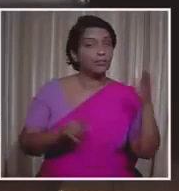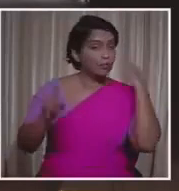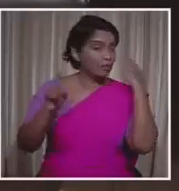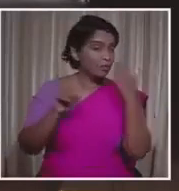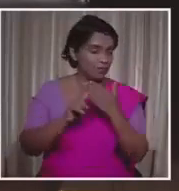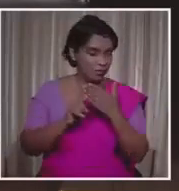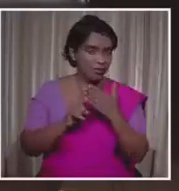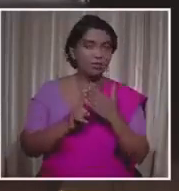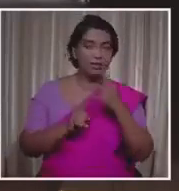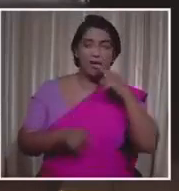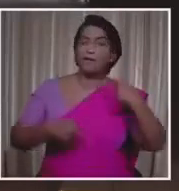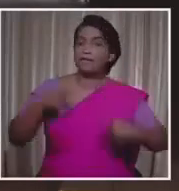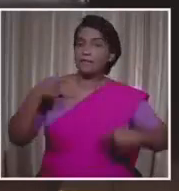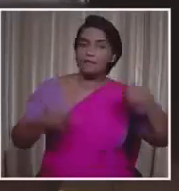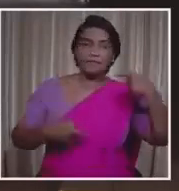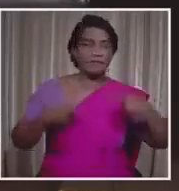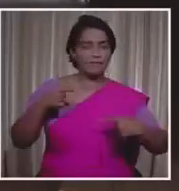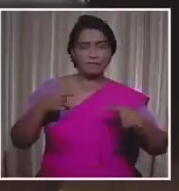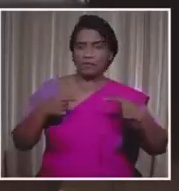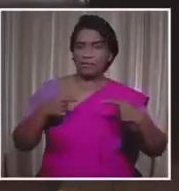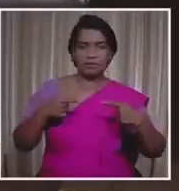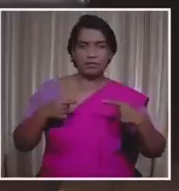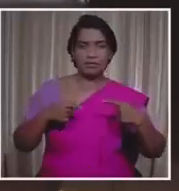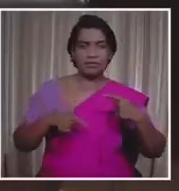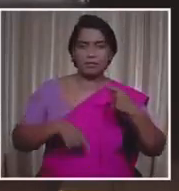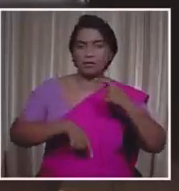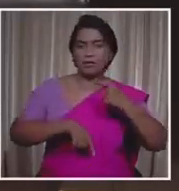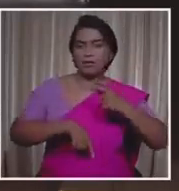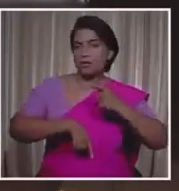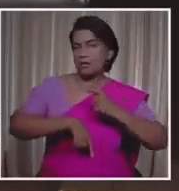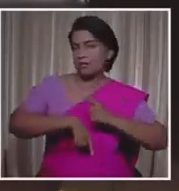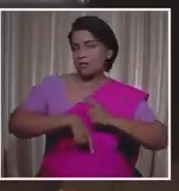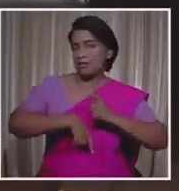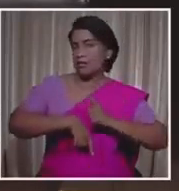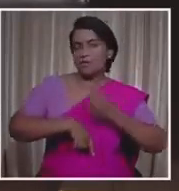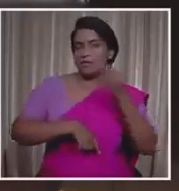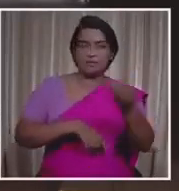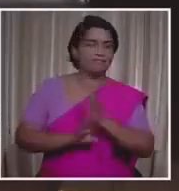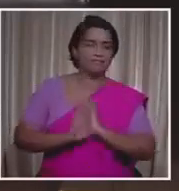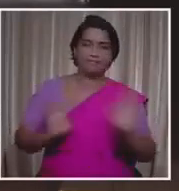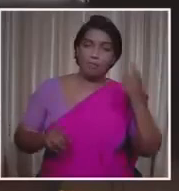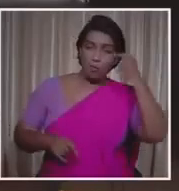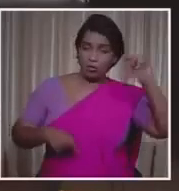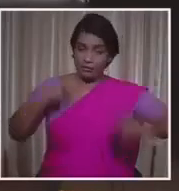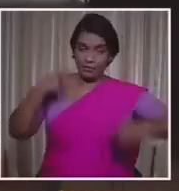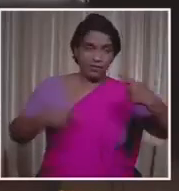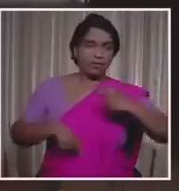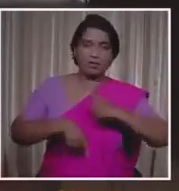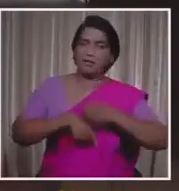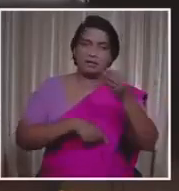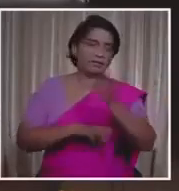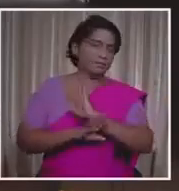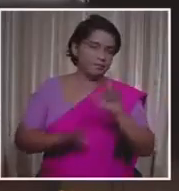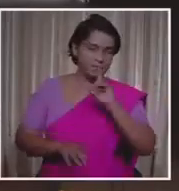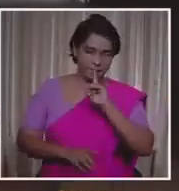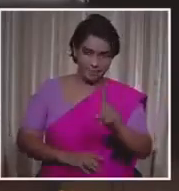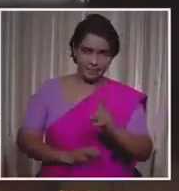සම්බන්ධයෙන් විවාද කිරීමට අවස්ථර නොමැති බවද සඳහන් කරනු